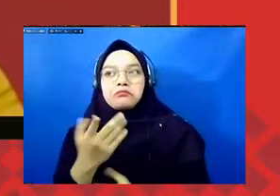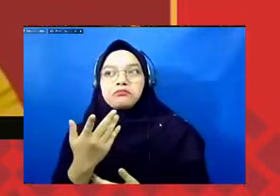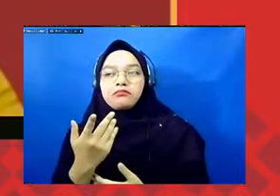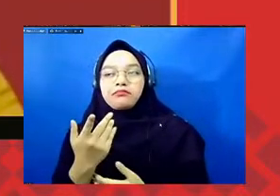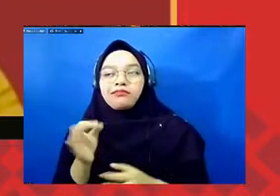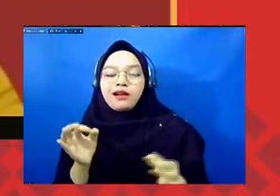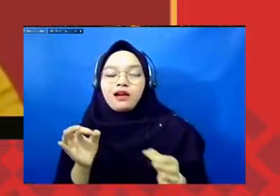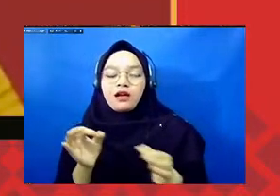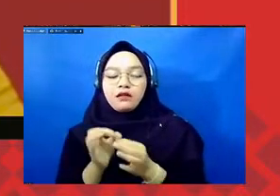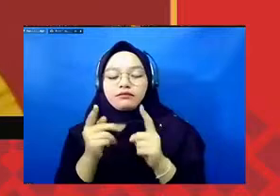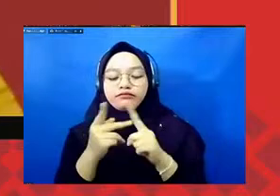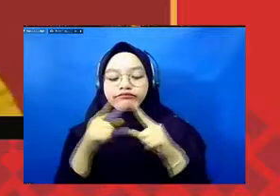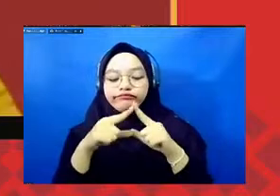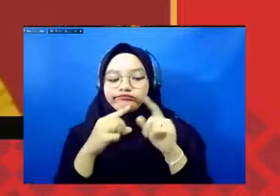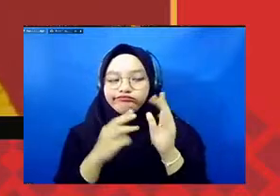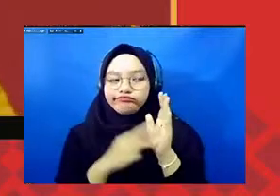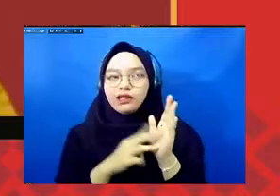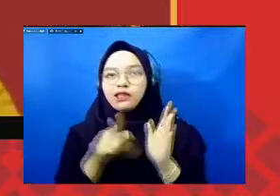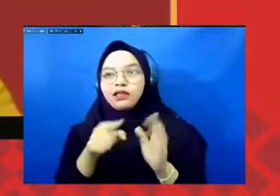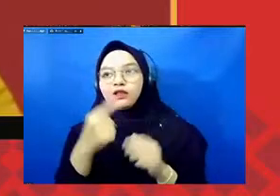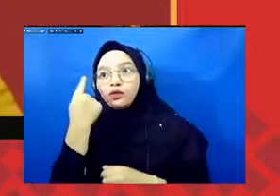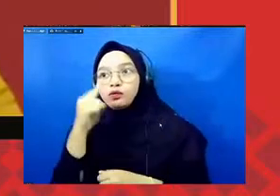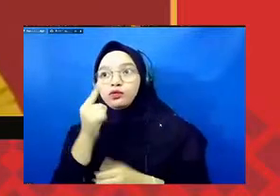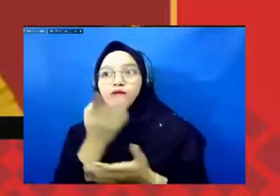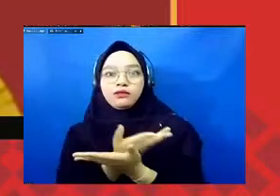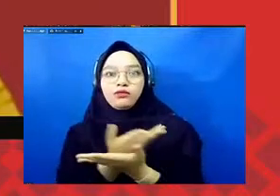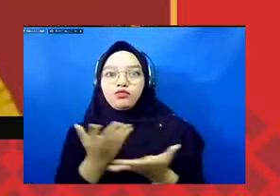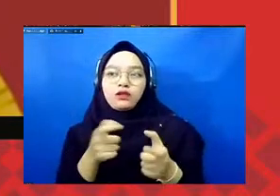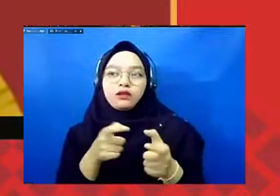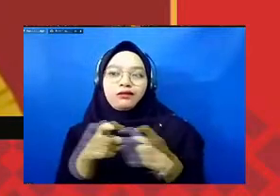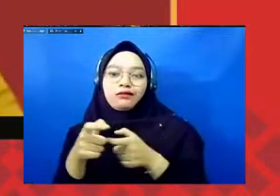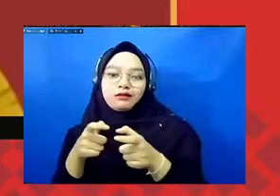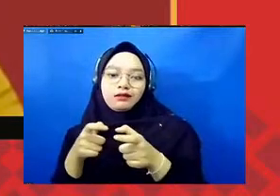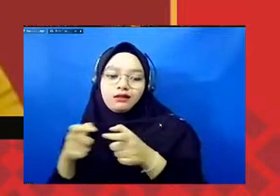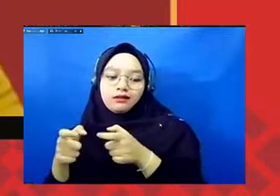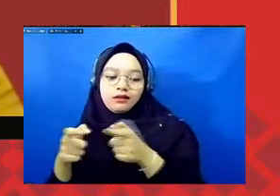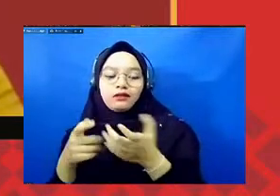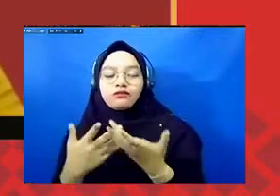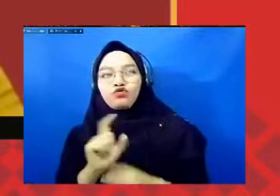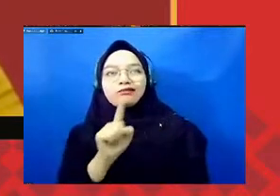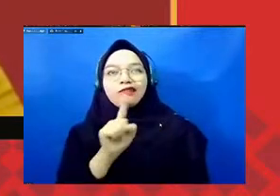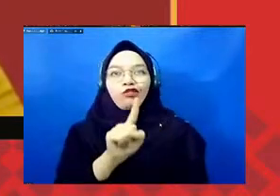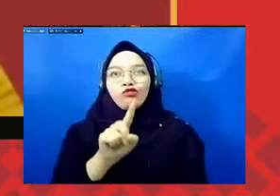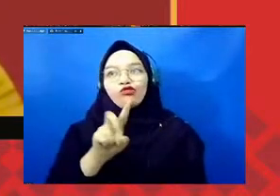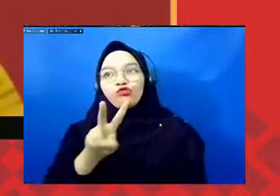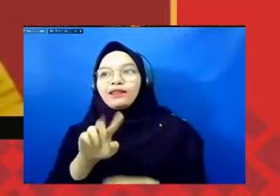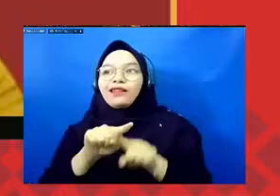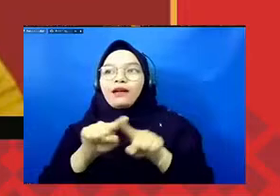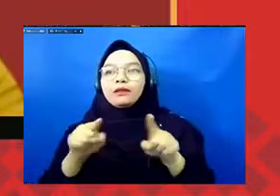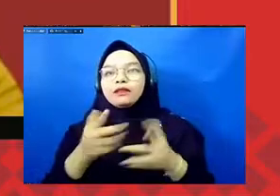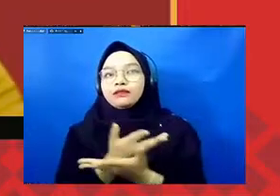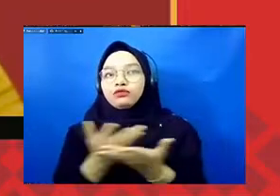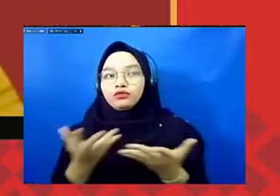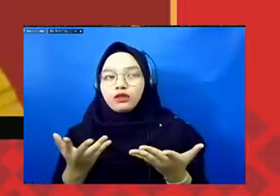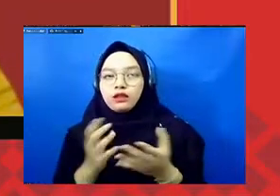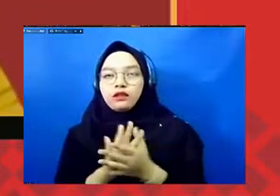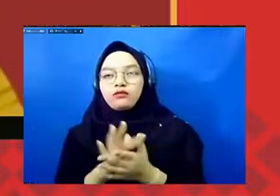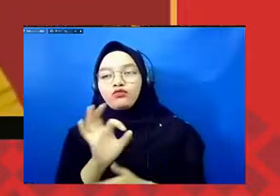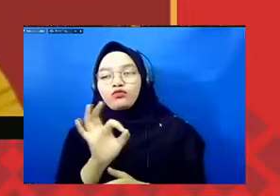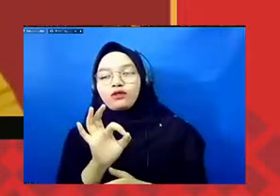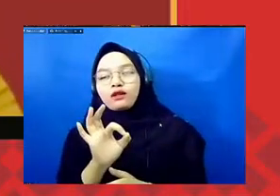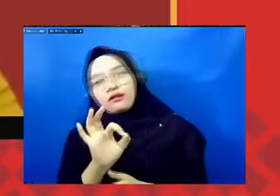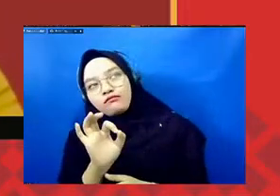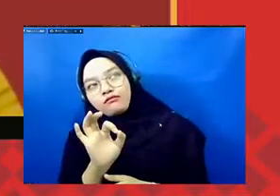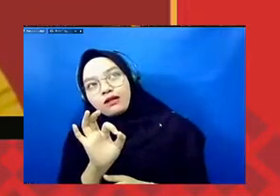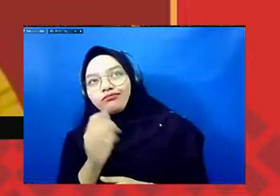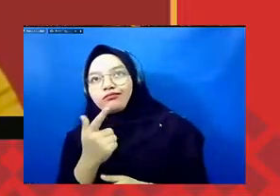ini di-apply di semua sektor, tidak hanya satu atau dua sektor. Jadi kerjasama bukan hanya antar pemerintah